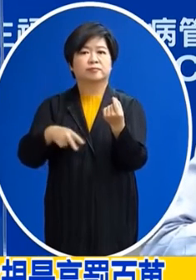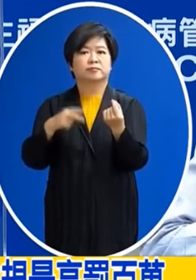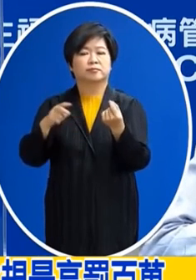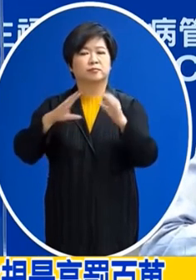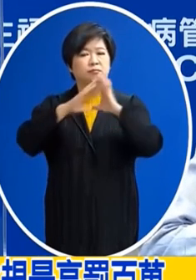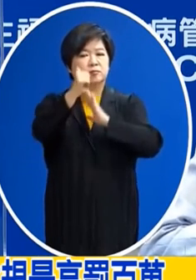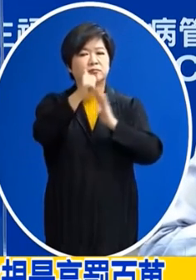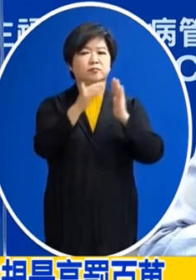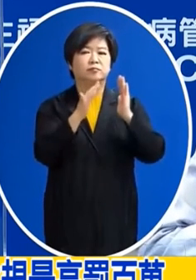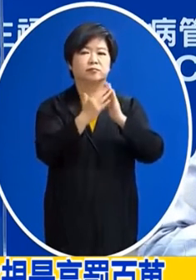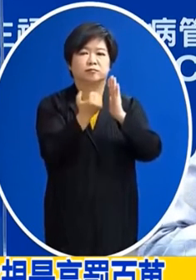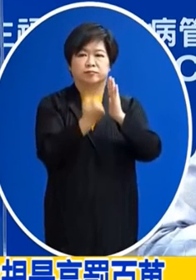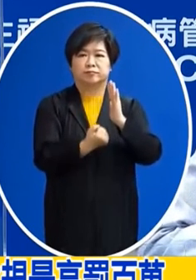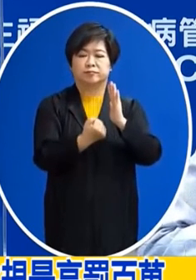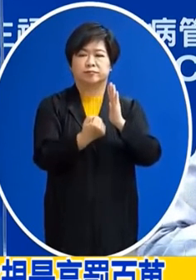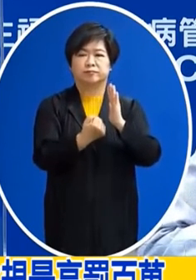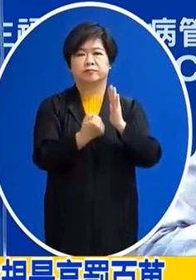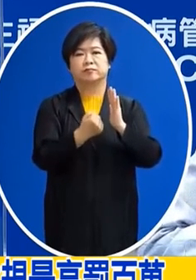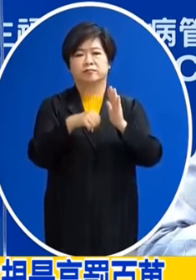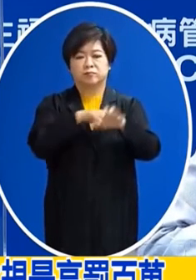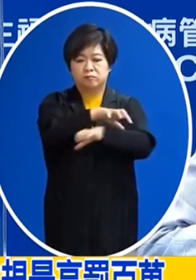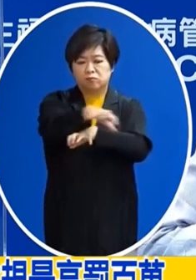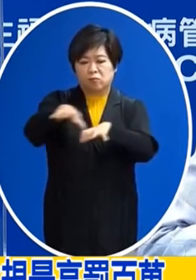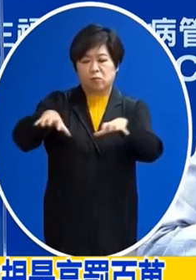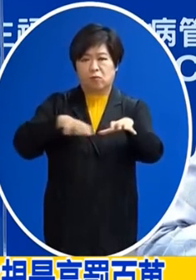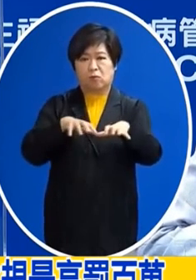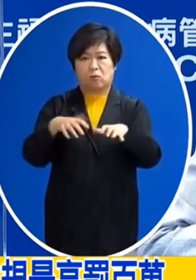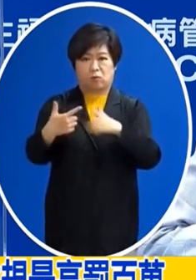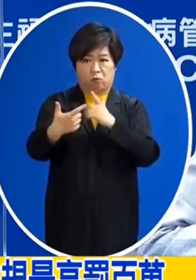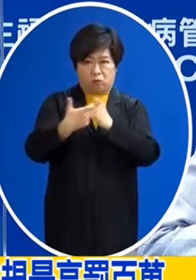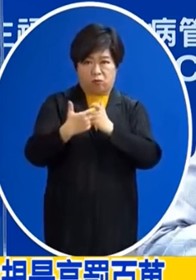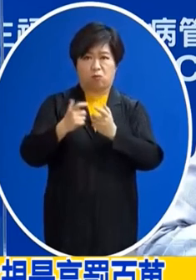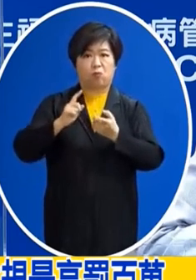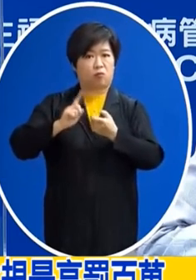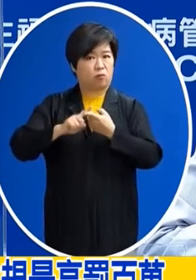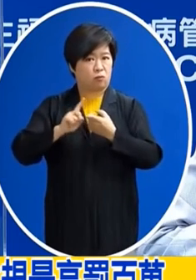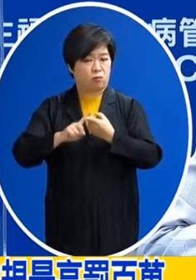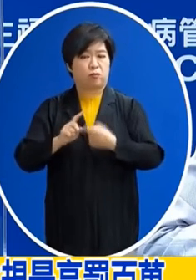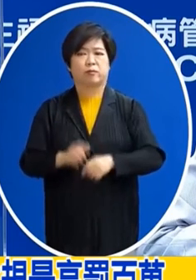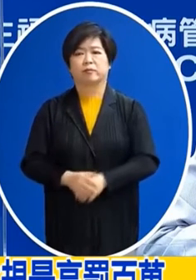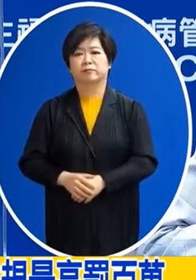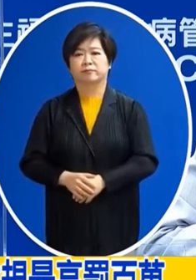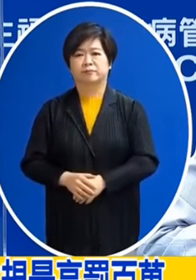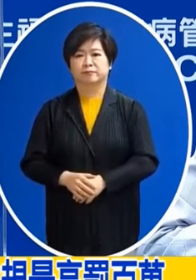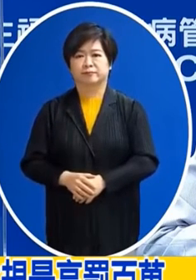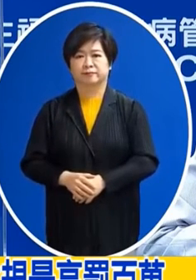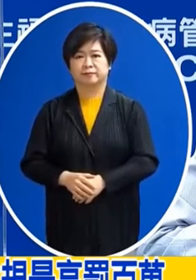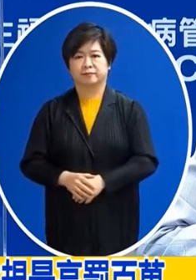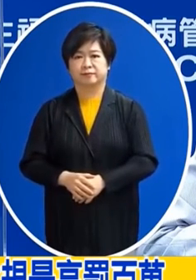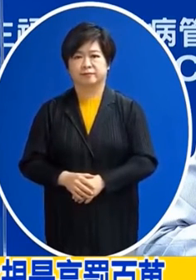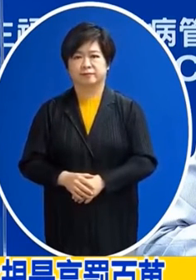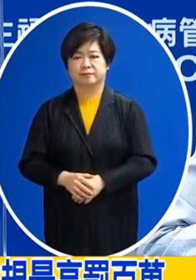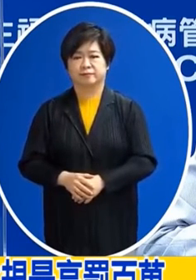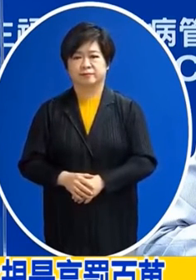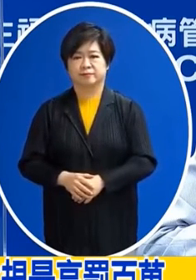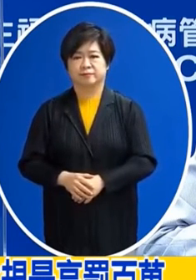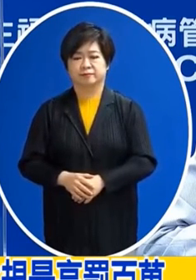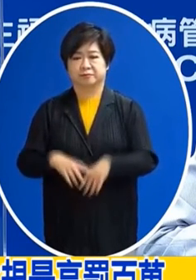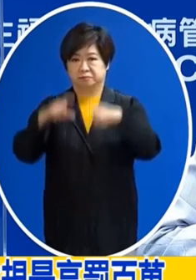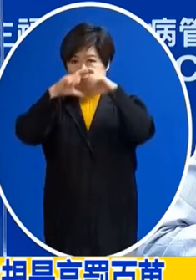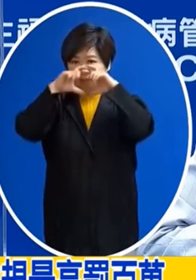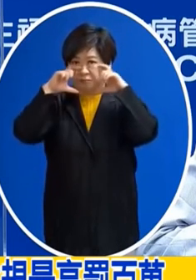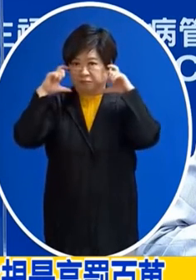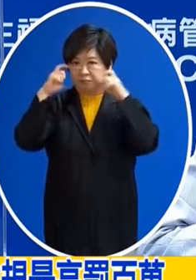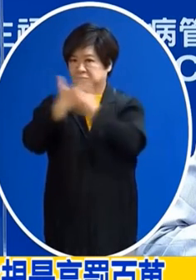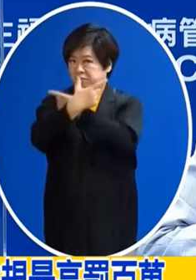返家的这个居家检疫的环境符合这个我们的规定，那就可以这个全程佩戴口